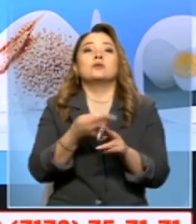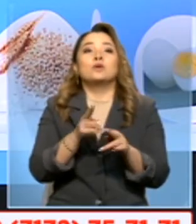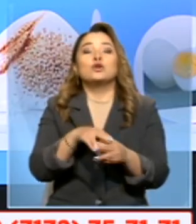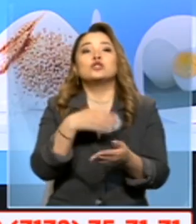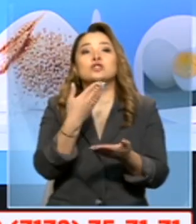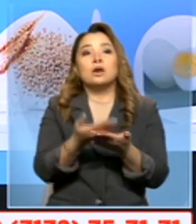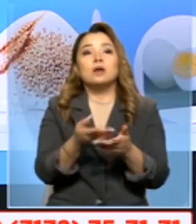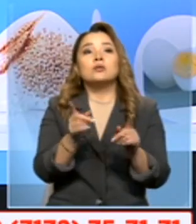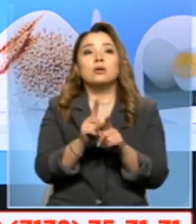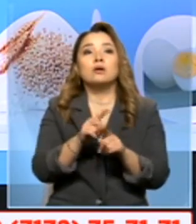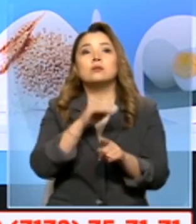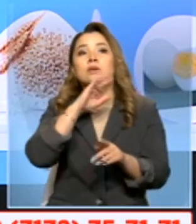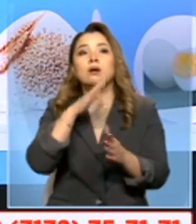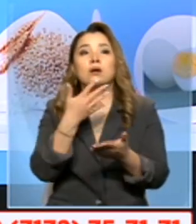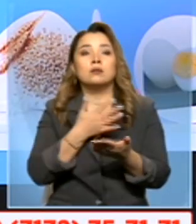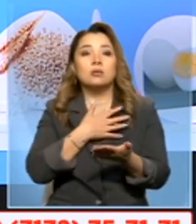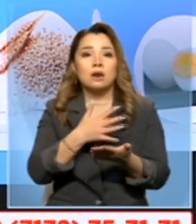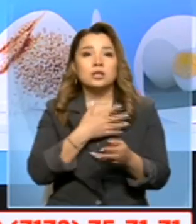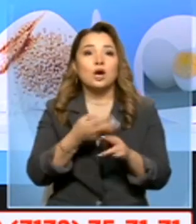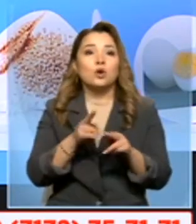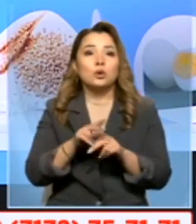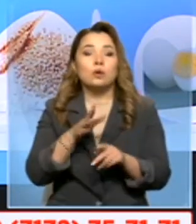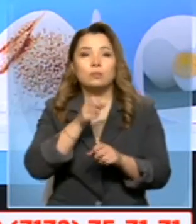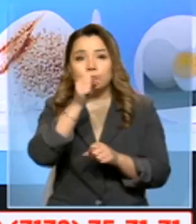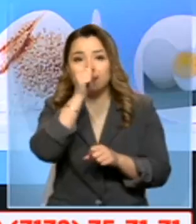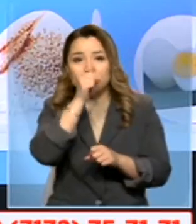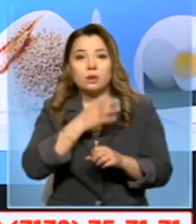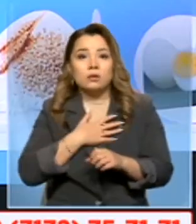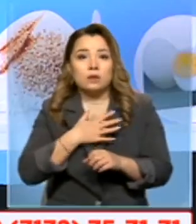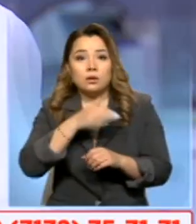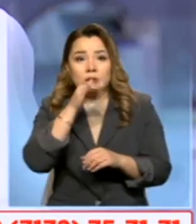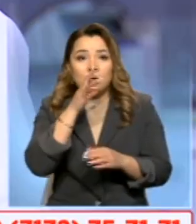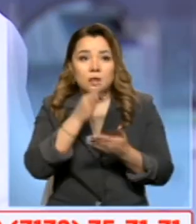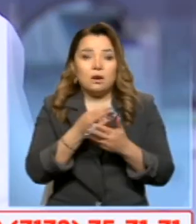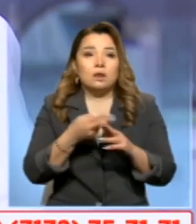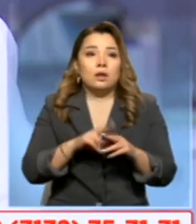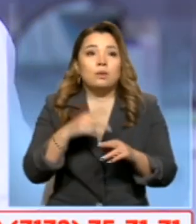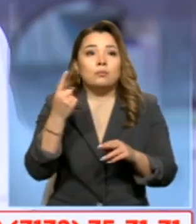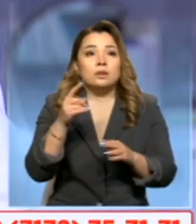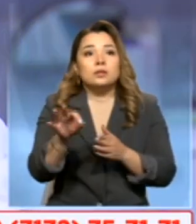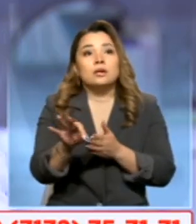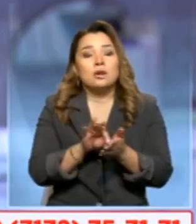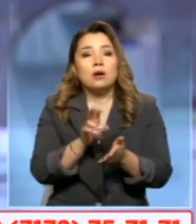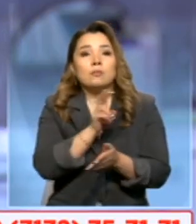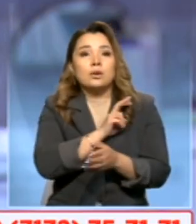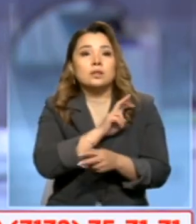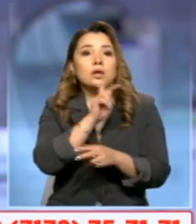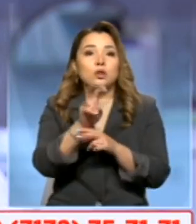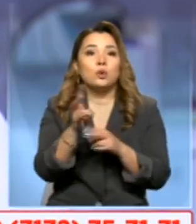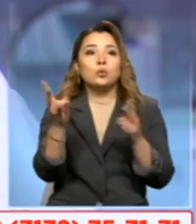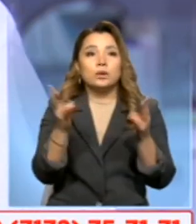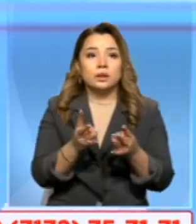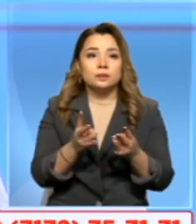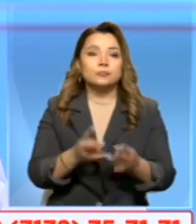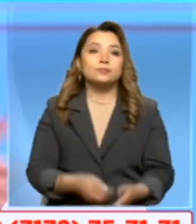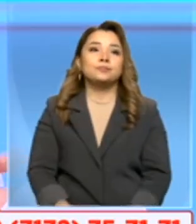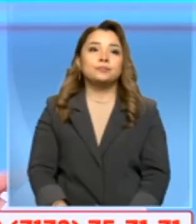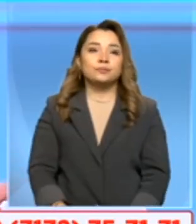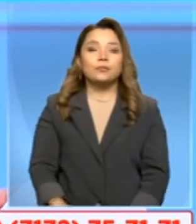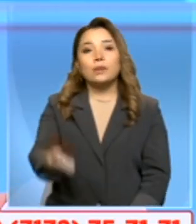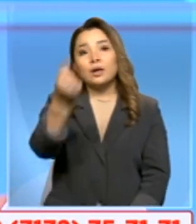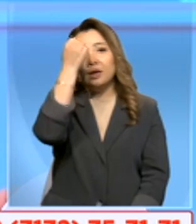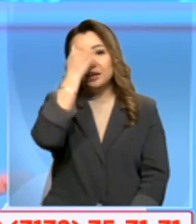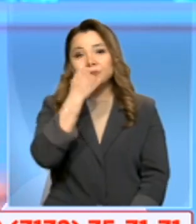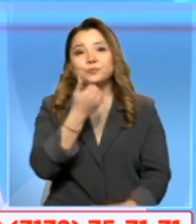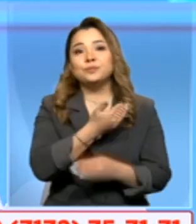шалқаңызда жатқан кезде ауа жетпей, сіз тұншыға беретін болсаңыз, онда бұл бірден дәрігерге бару керек бізге. Түсінікті.